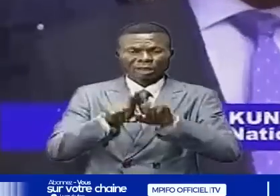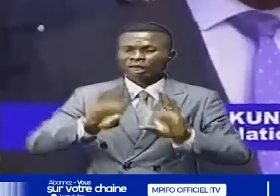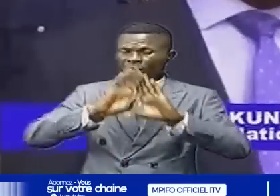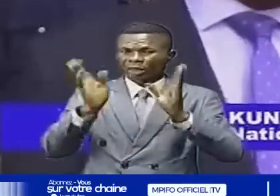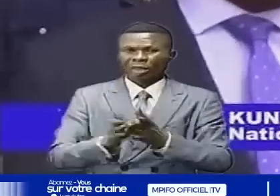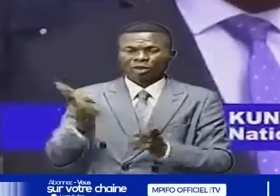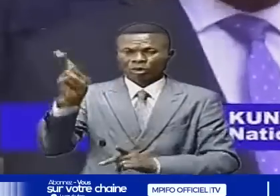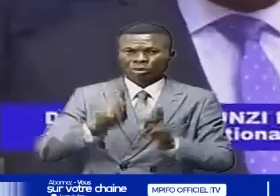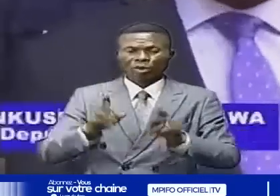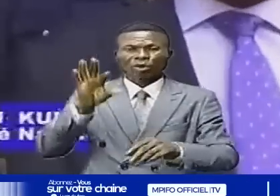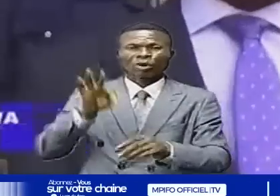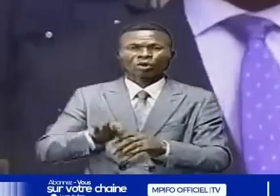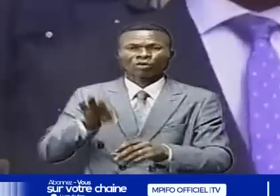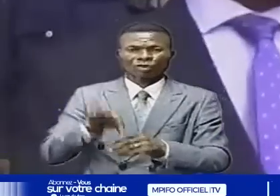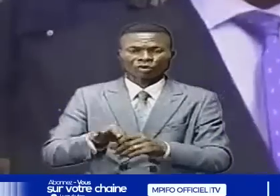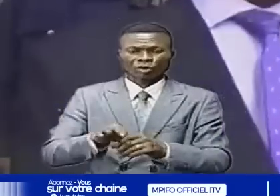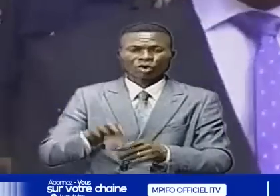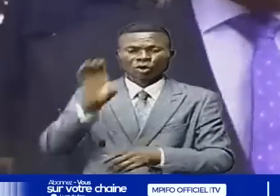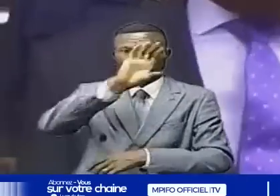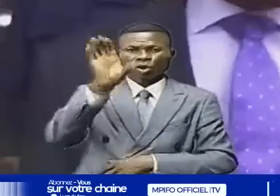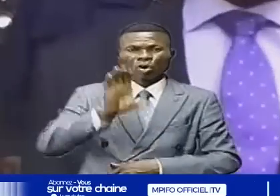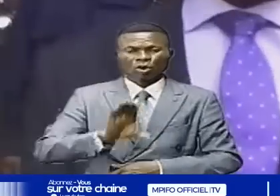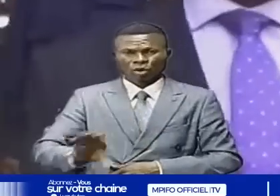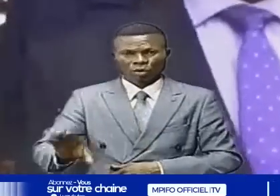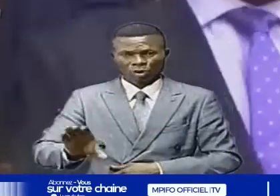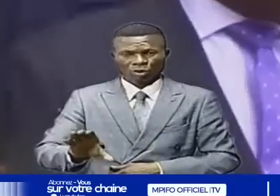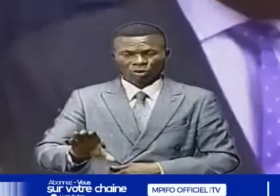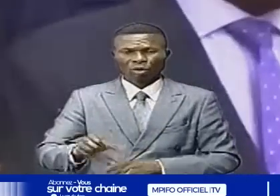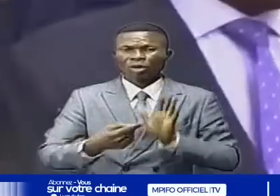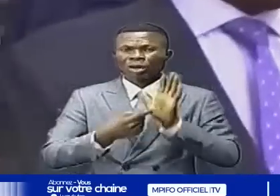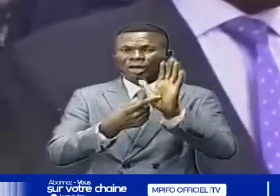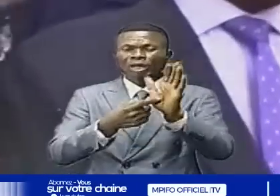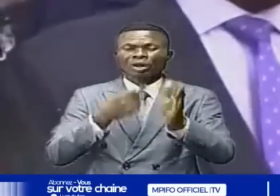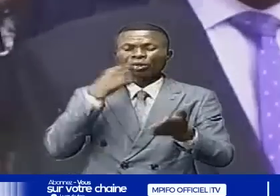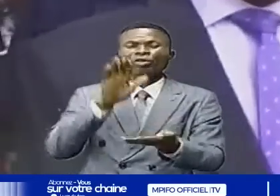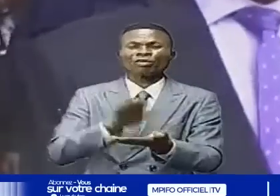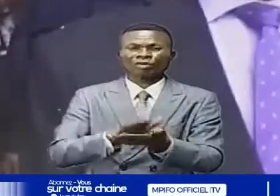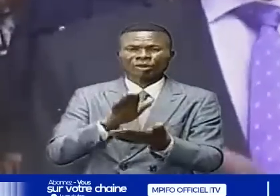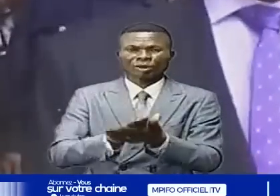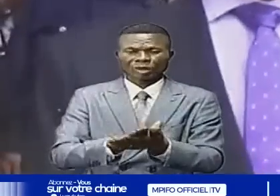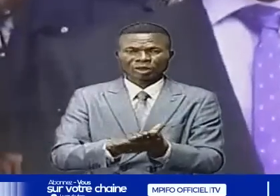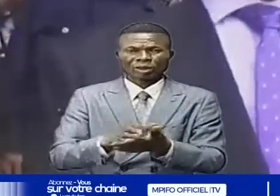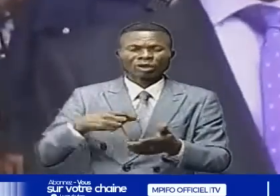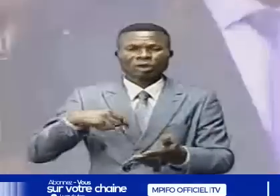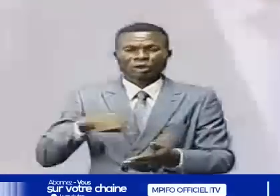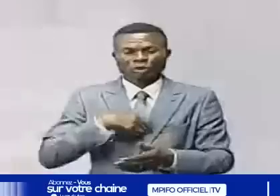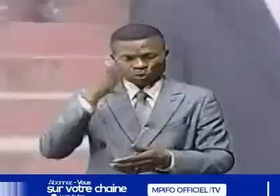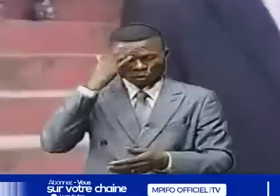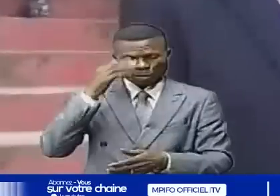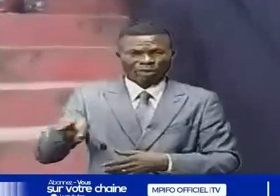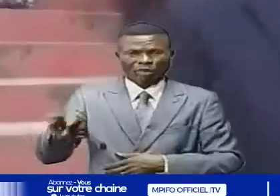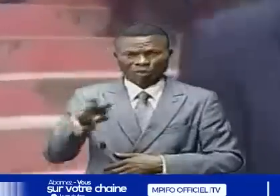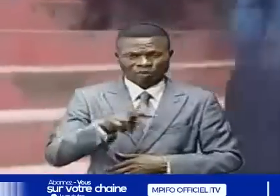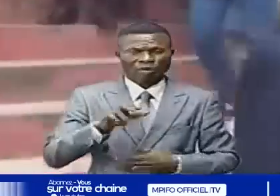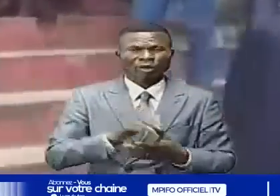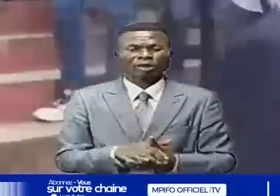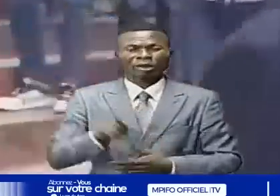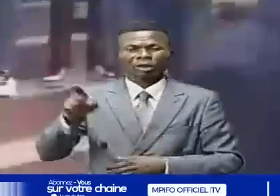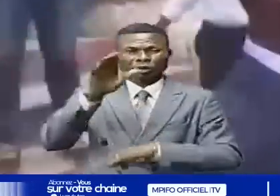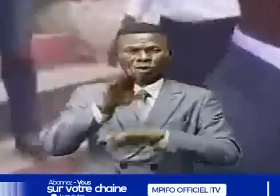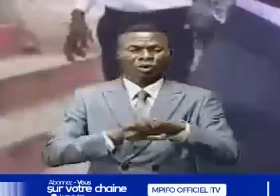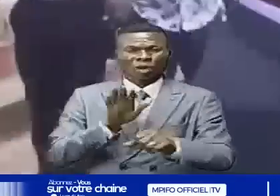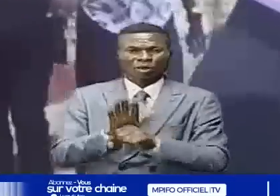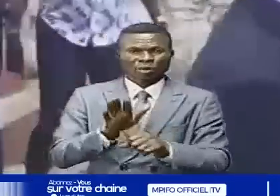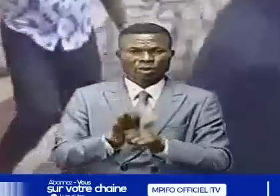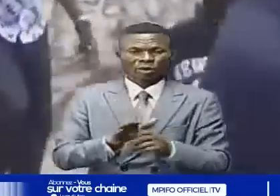qui ont été nommés à la tête de nos communes, leur présenter nos très sincères félicitations et nous comptons sur eux. C'est lui qu'on appelle